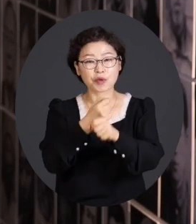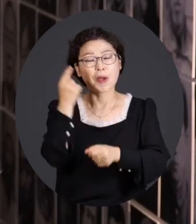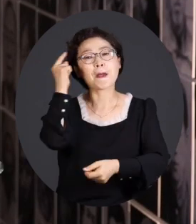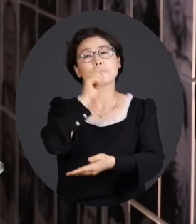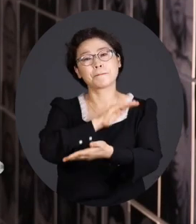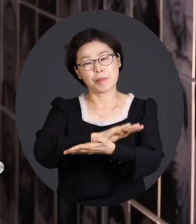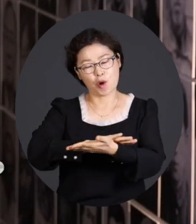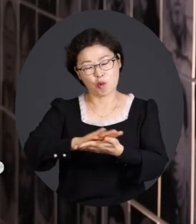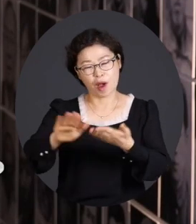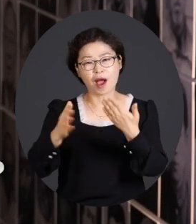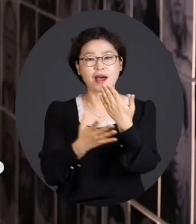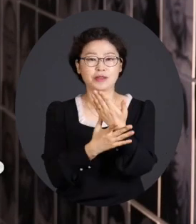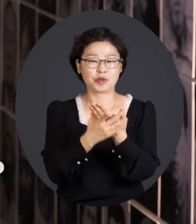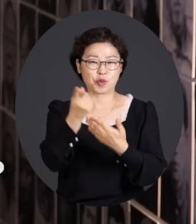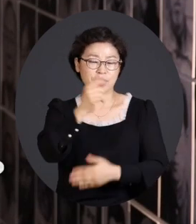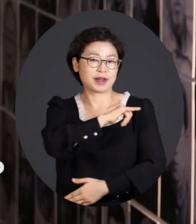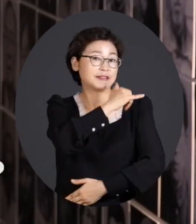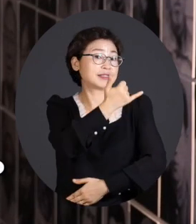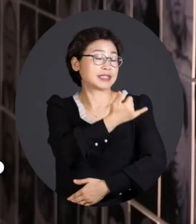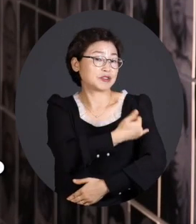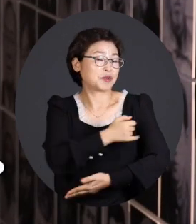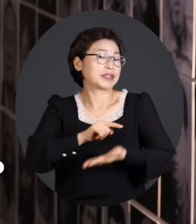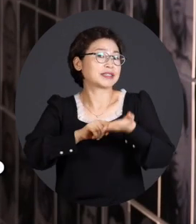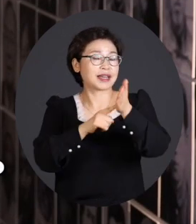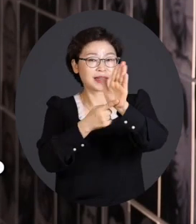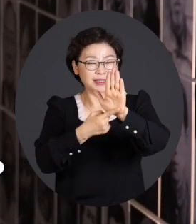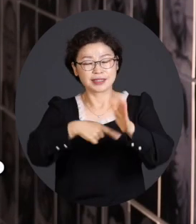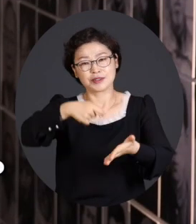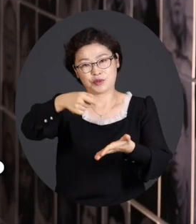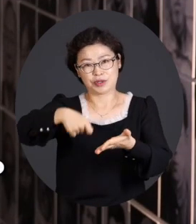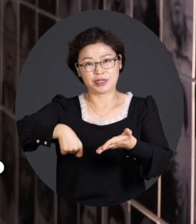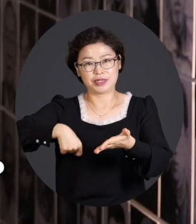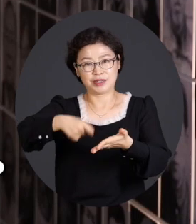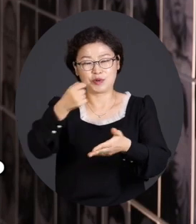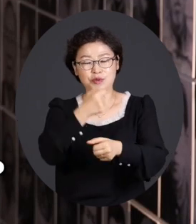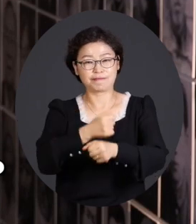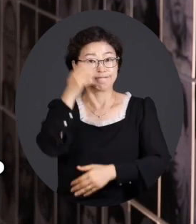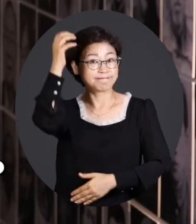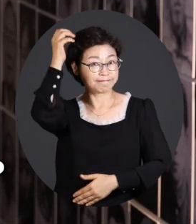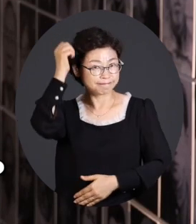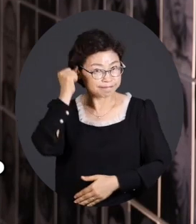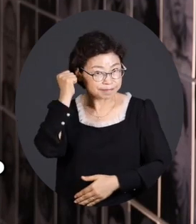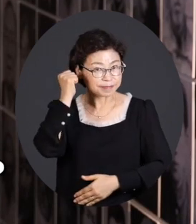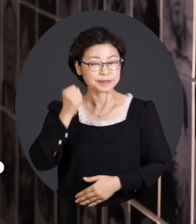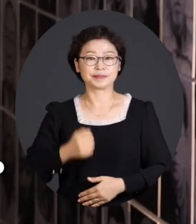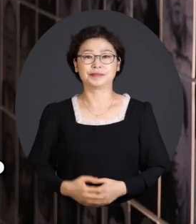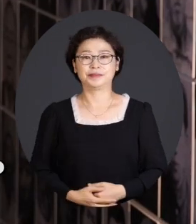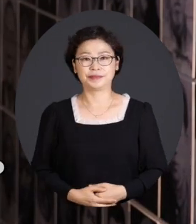평화와 통일, 인권의 상징으로 기록하고 기억해야 합니다.